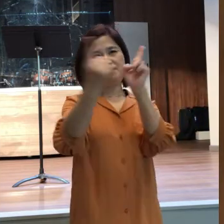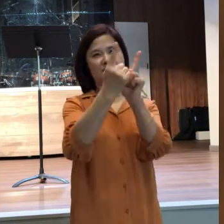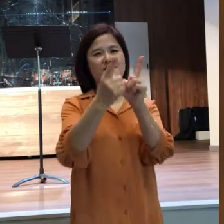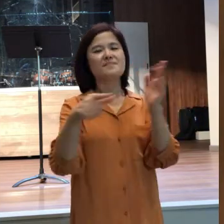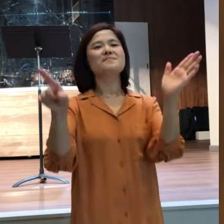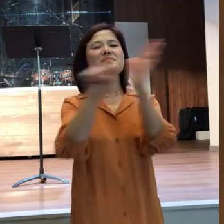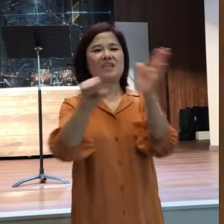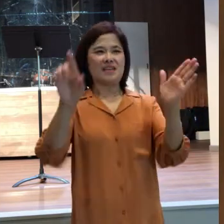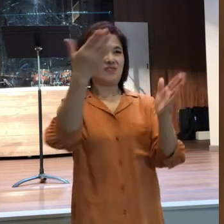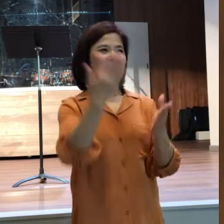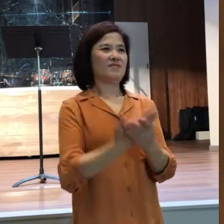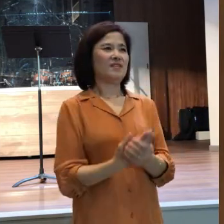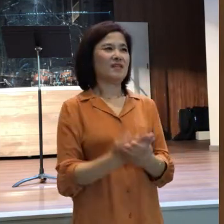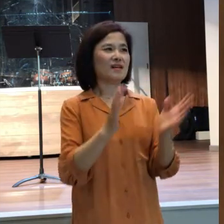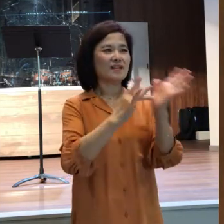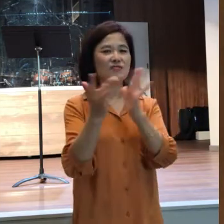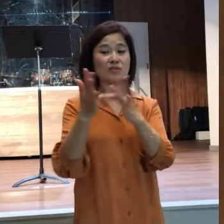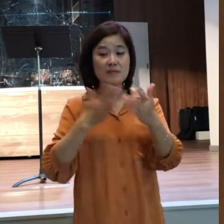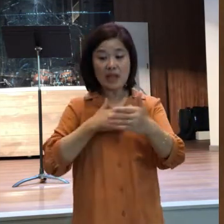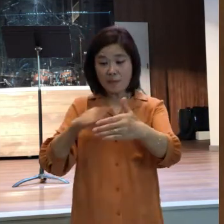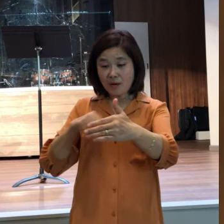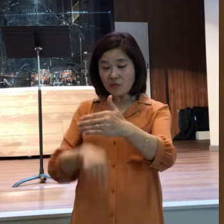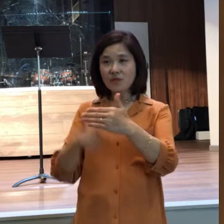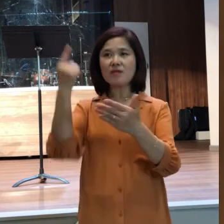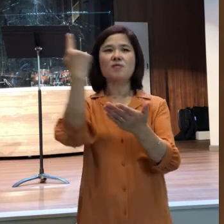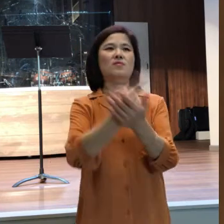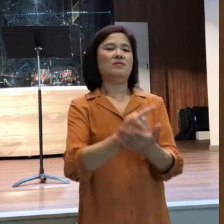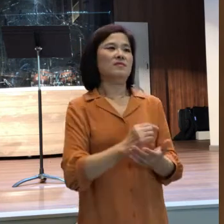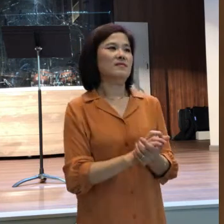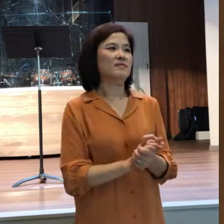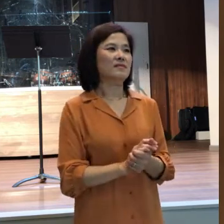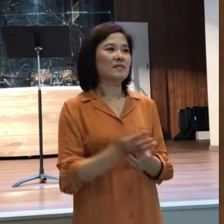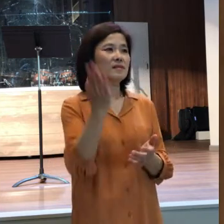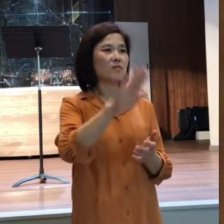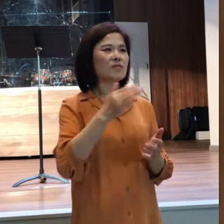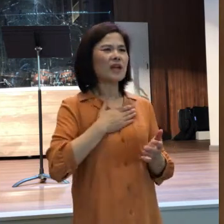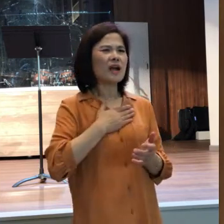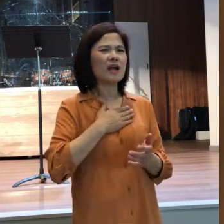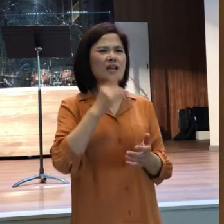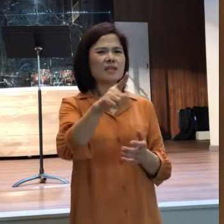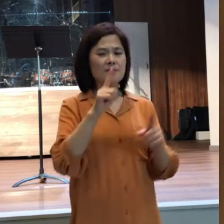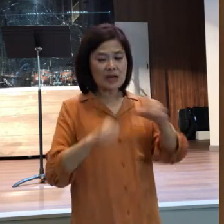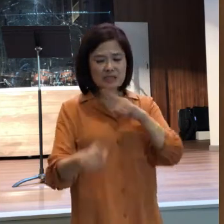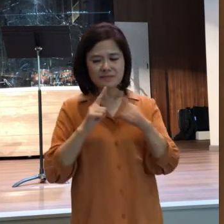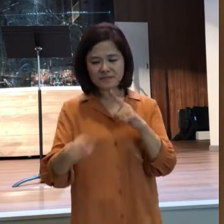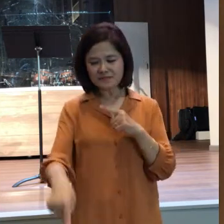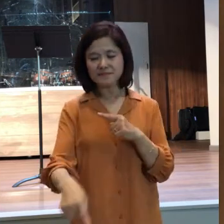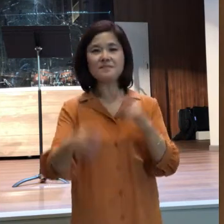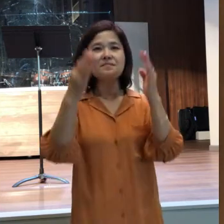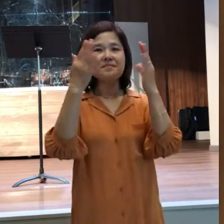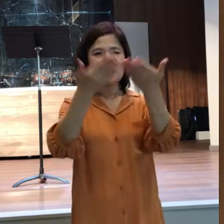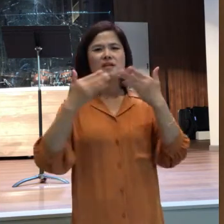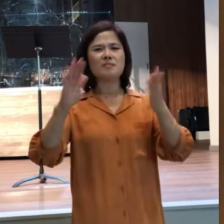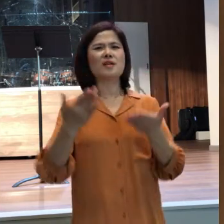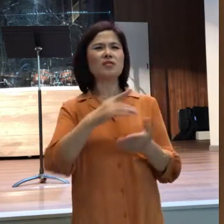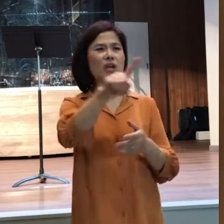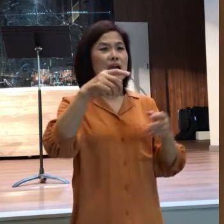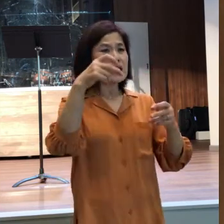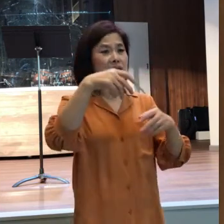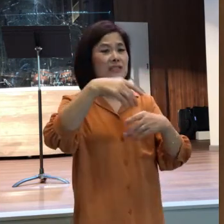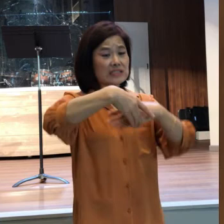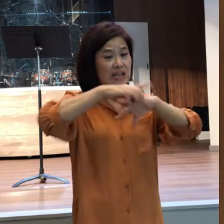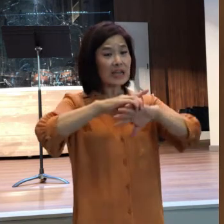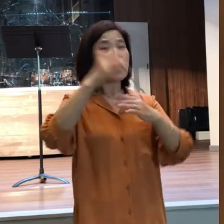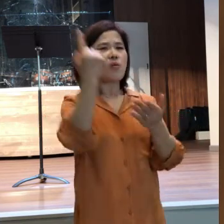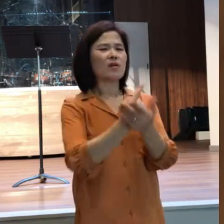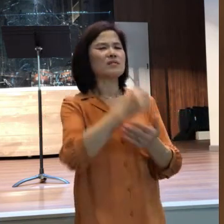됐어요. 예수님이 내 마음에 오셨어요. 그리고 제가 이 말씀을 받았어요. 너에게 장애가 있는